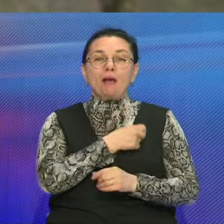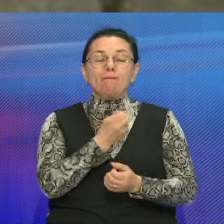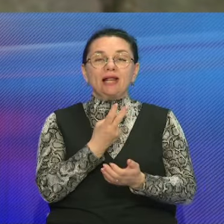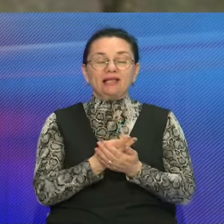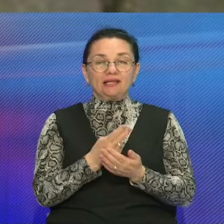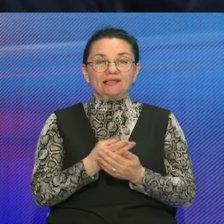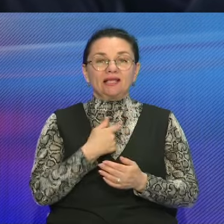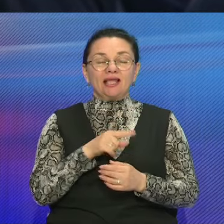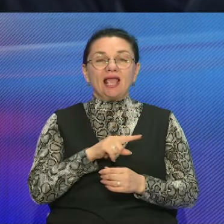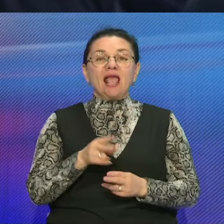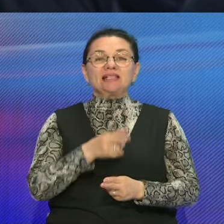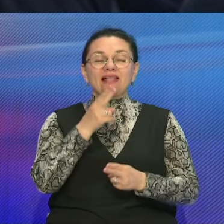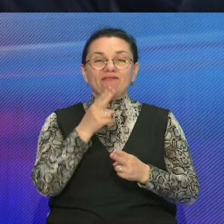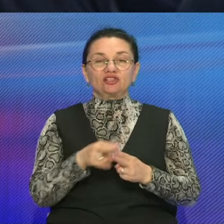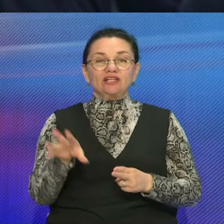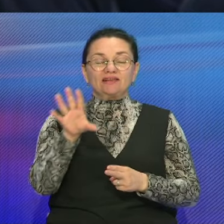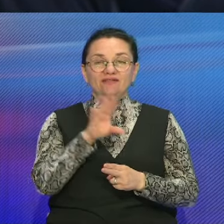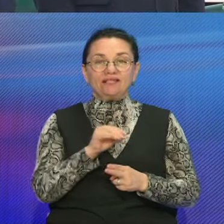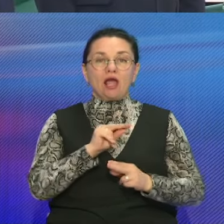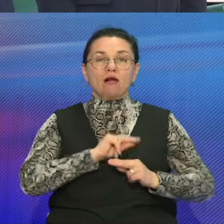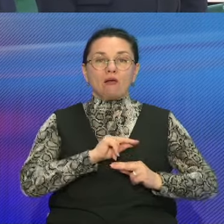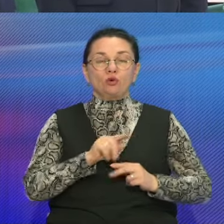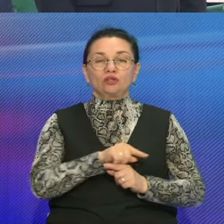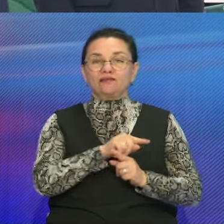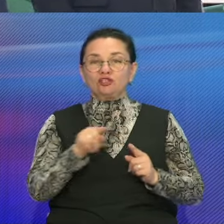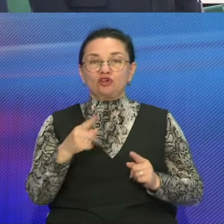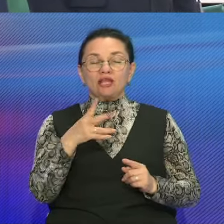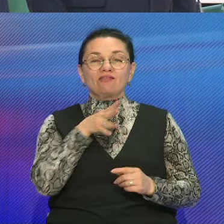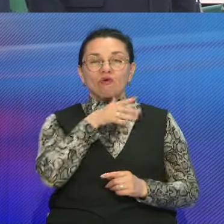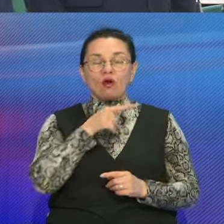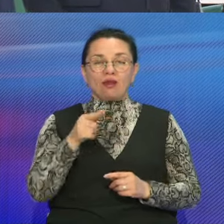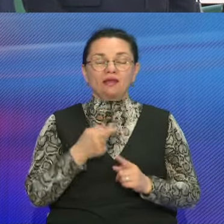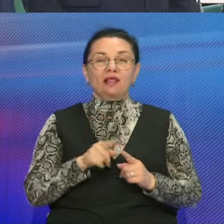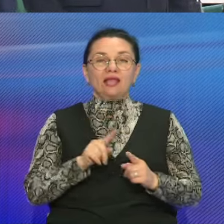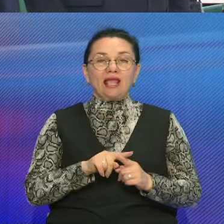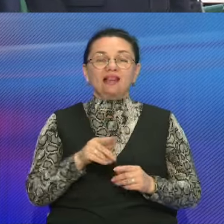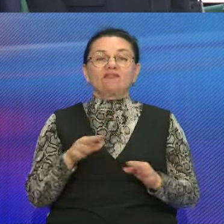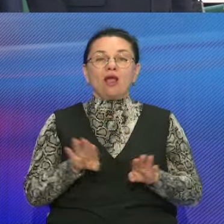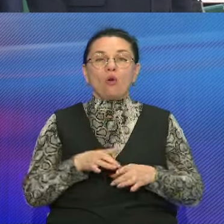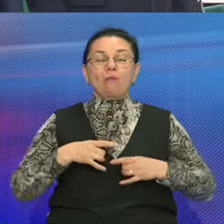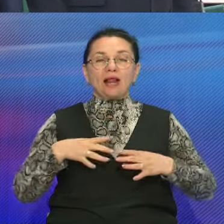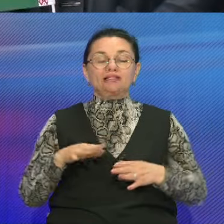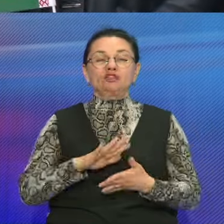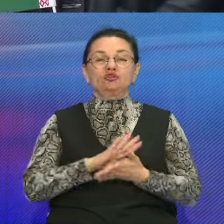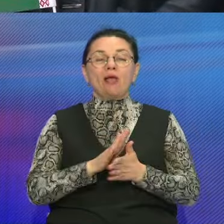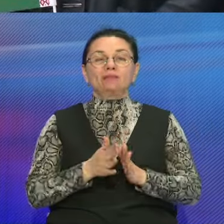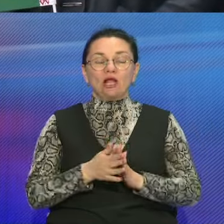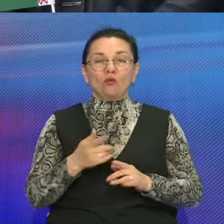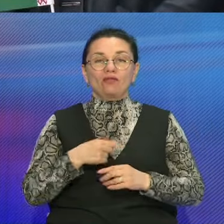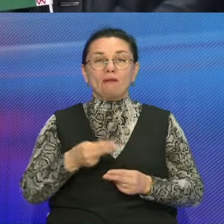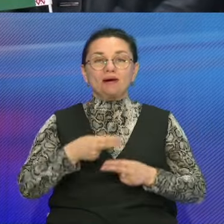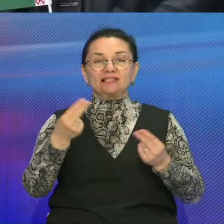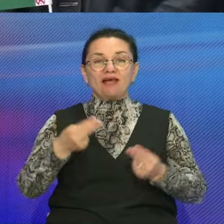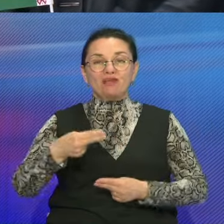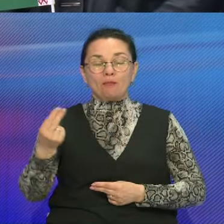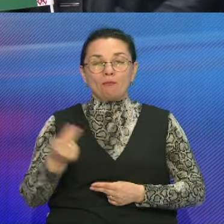поскориться завершити усі роботи за 2 роки. У протяг розмови в урочистій обстановці Олександр Лукашенко поставив підпис під